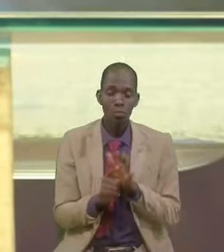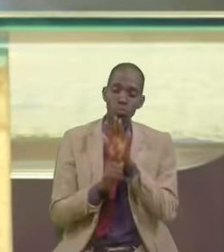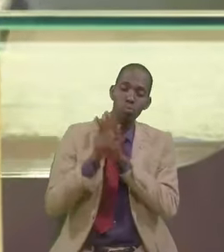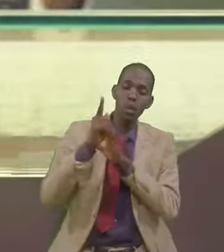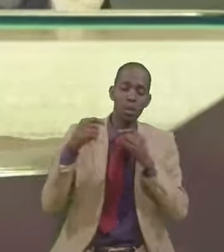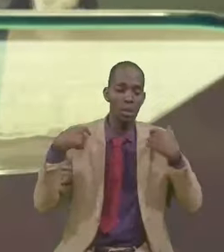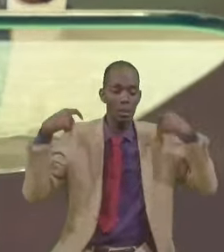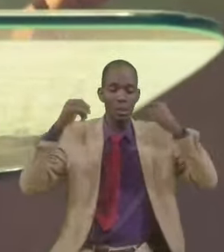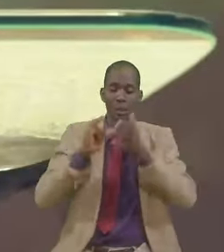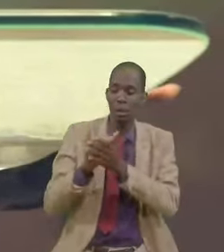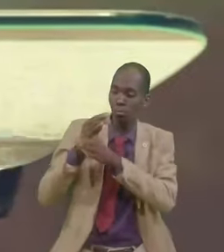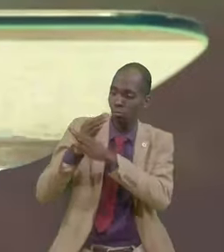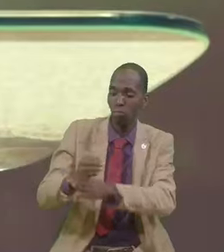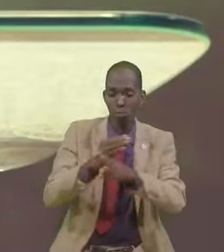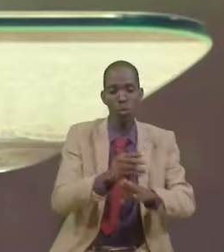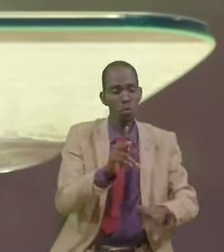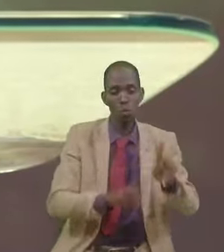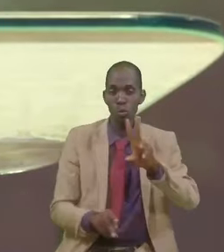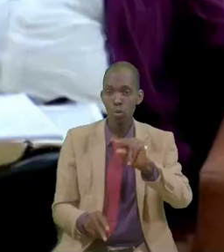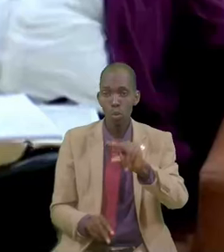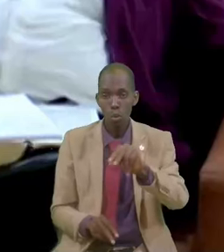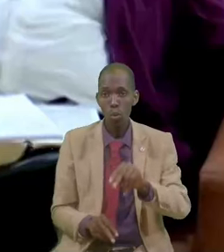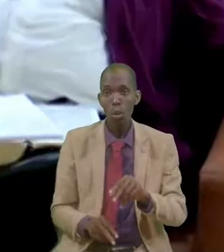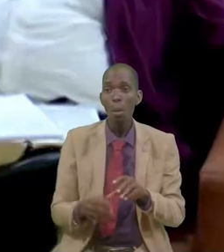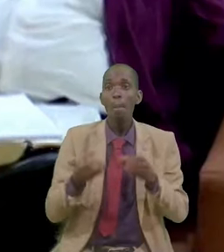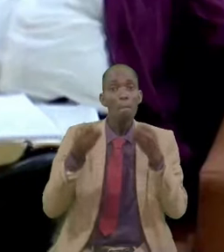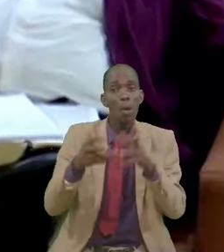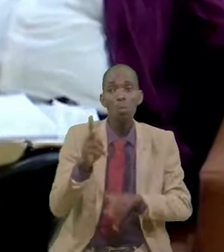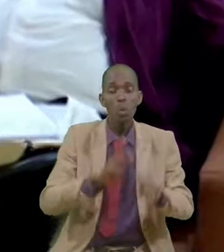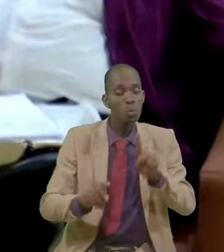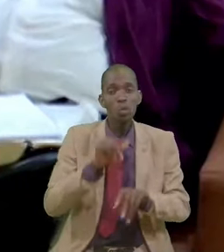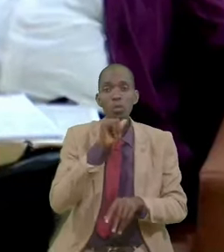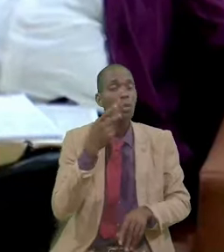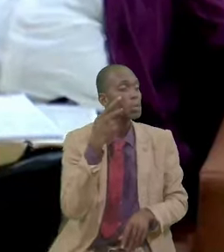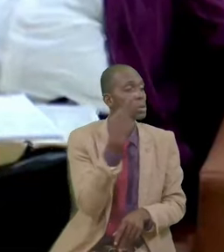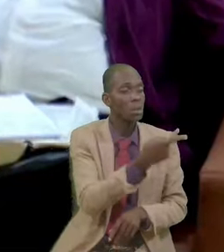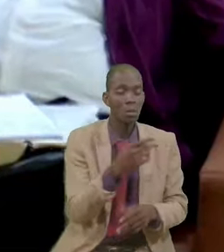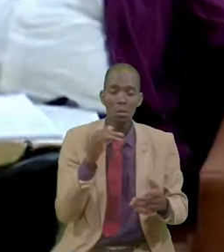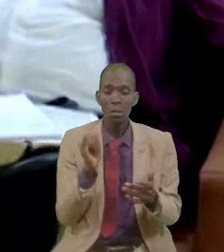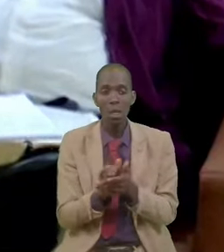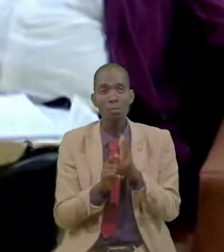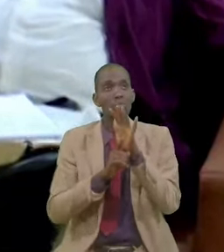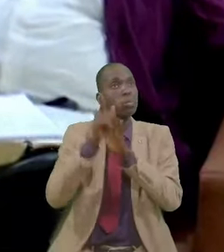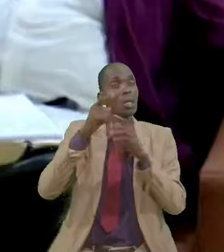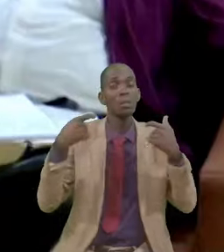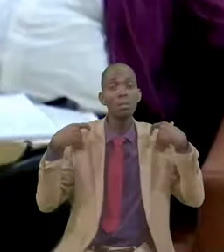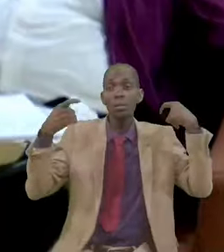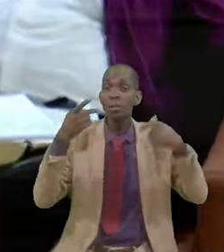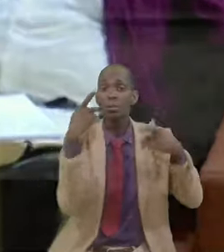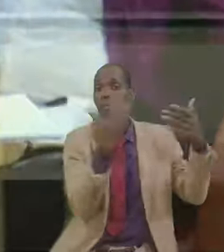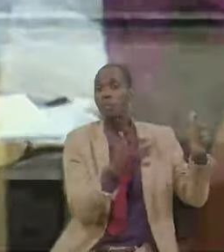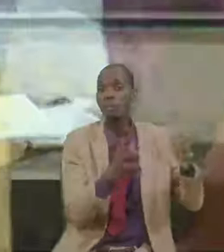empêchés. La majorité des enfants d'Israël, ils n'ont même pas vu les géants. Ce sont ces espions qui sont